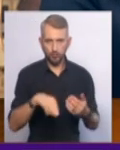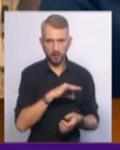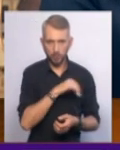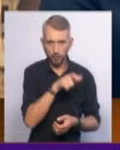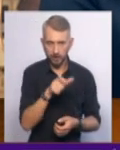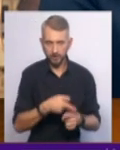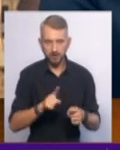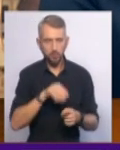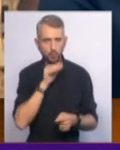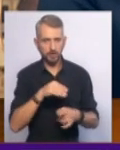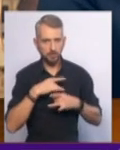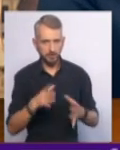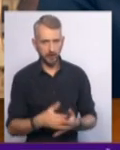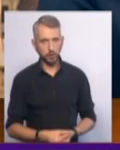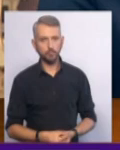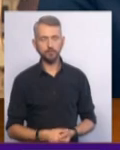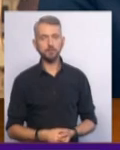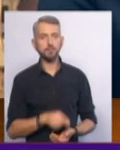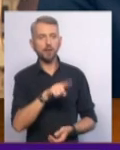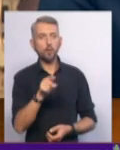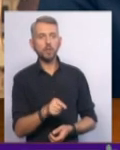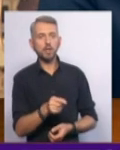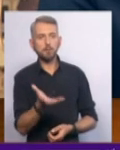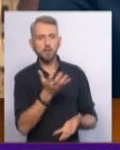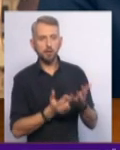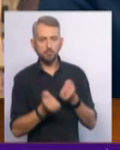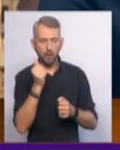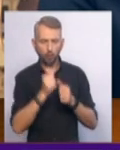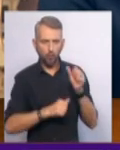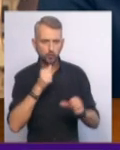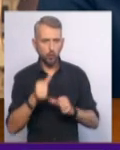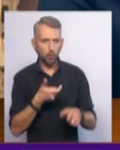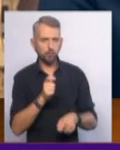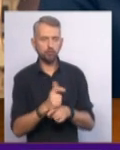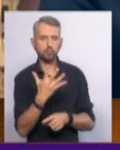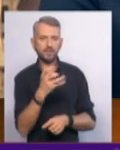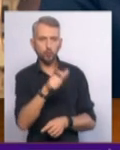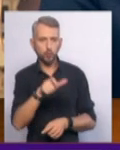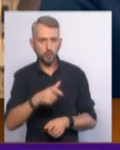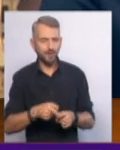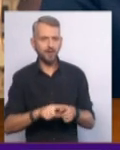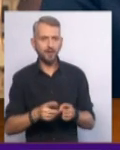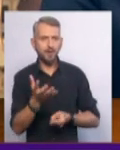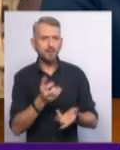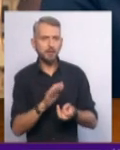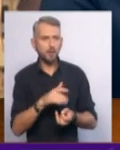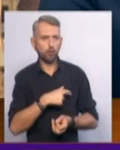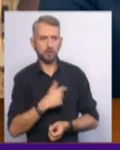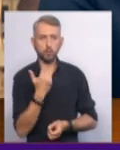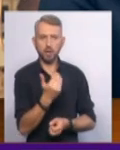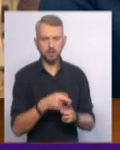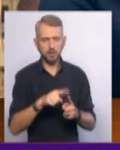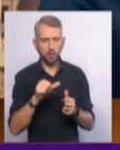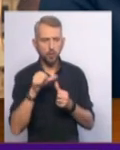цим професійним святом. Вони приймають кожного року більше 500 людей. Це не прийом депутатський, це окремо